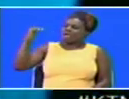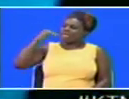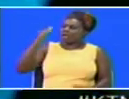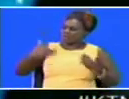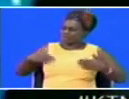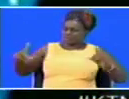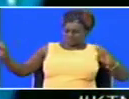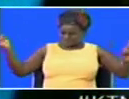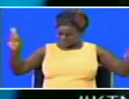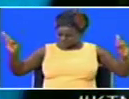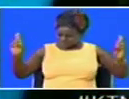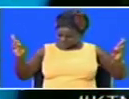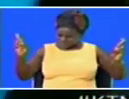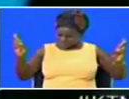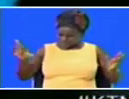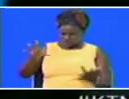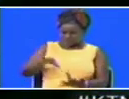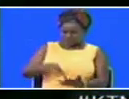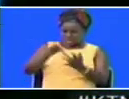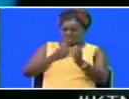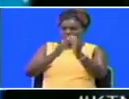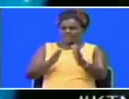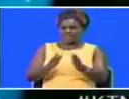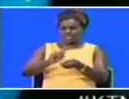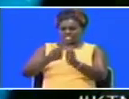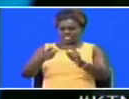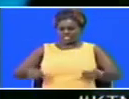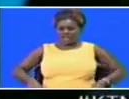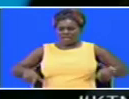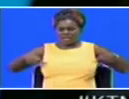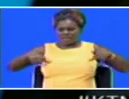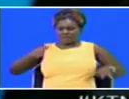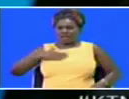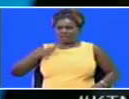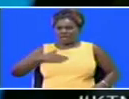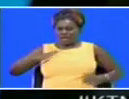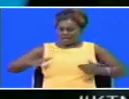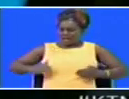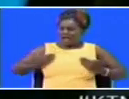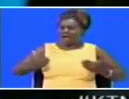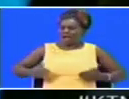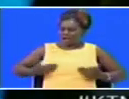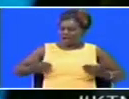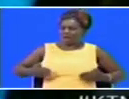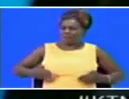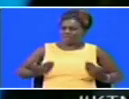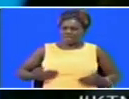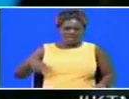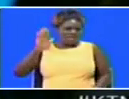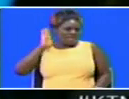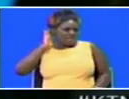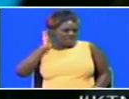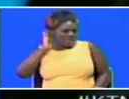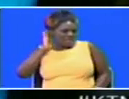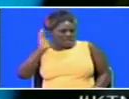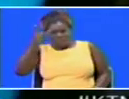tayari kuchu kongo ambe ataba maisha yetu tuna raha kabisa tesia Sera kutoka